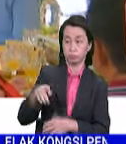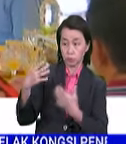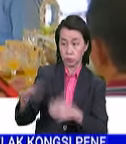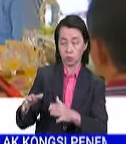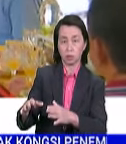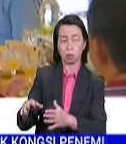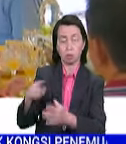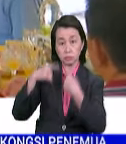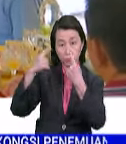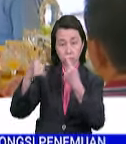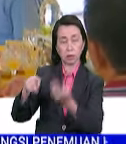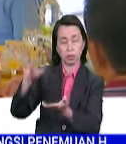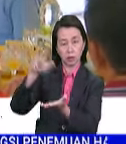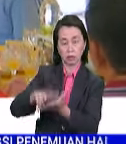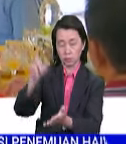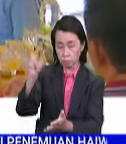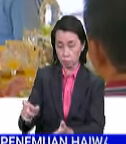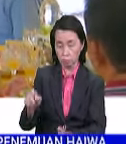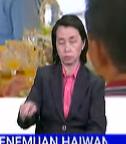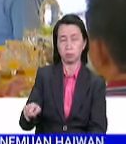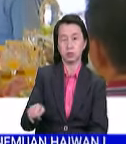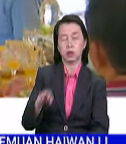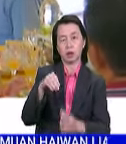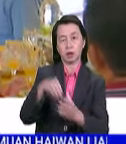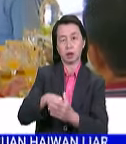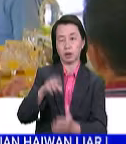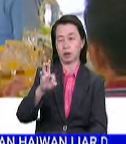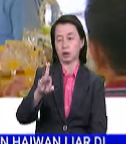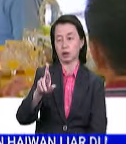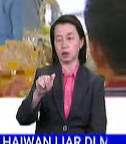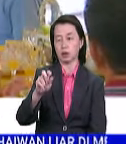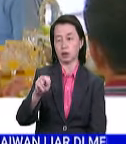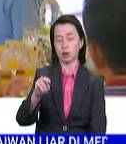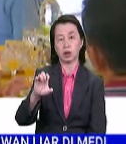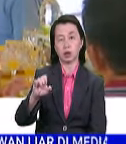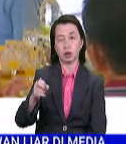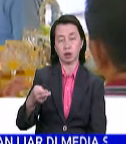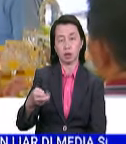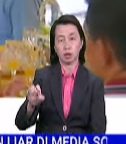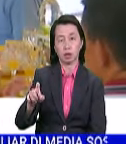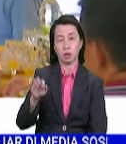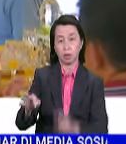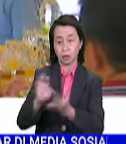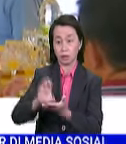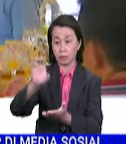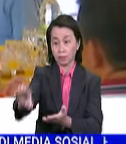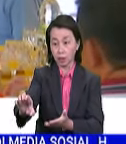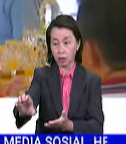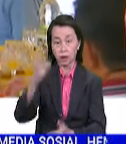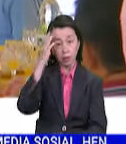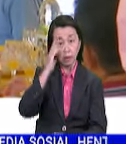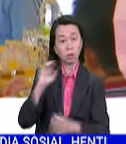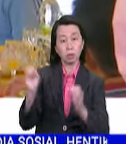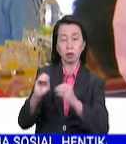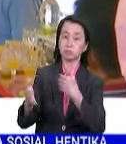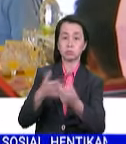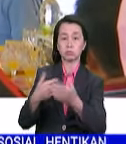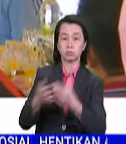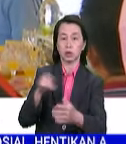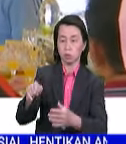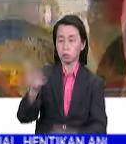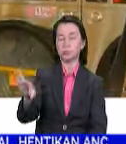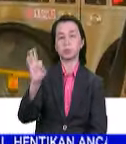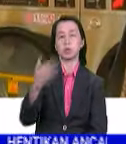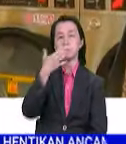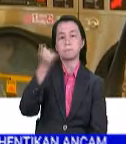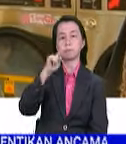franchisor. Dan dalam sistem franchise bahawa apa yang pelabur, kalau you tak ada experience, memang pun franchise adalah satu pilihan yang